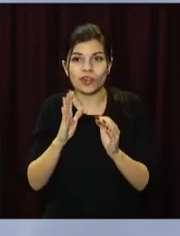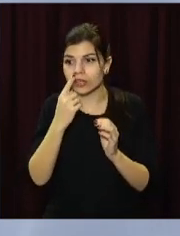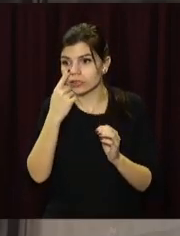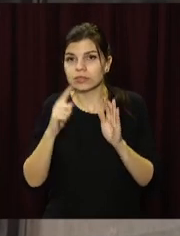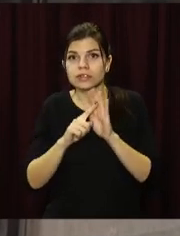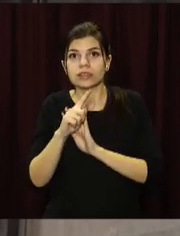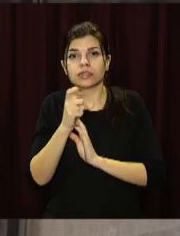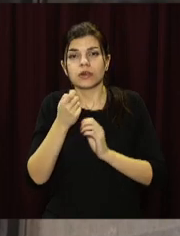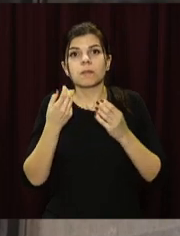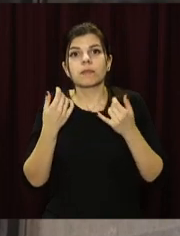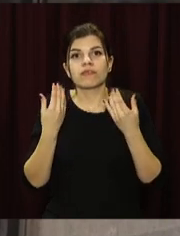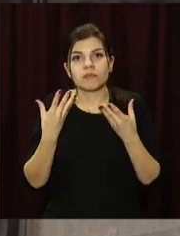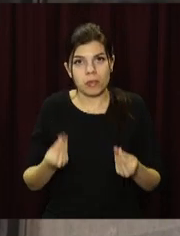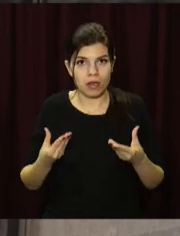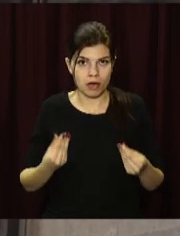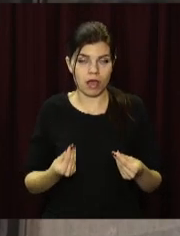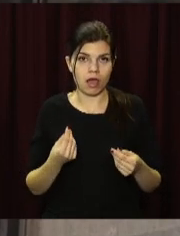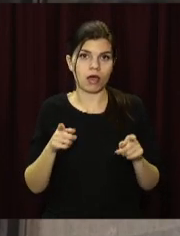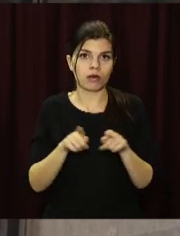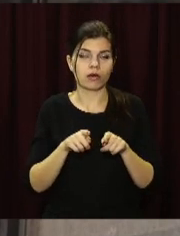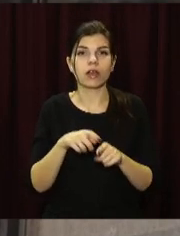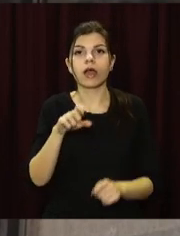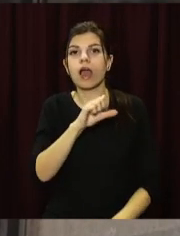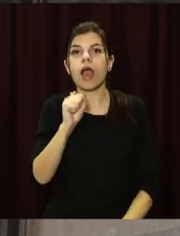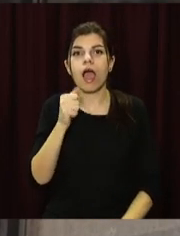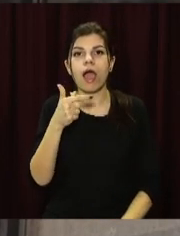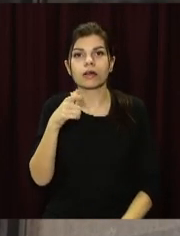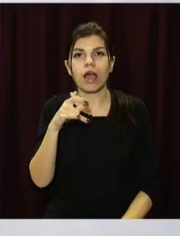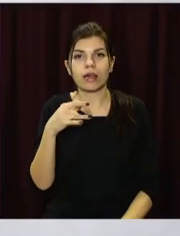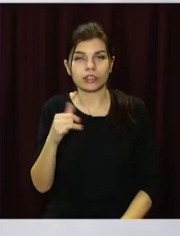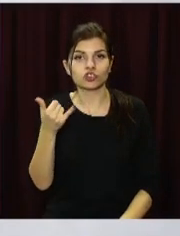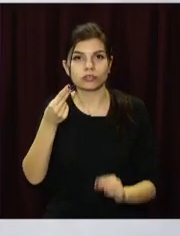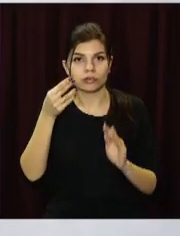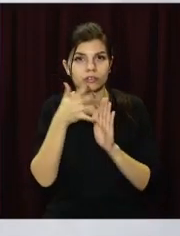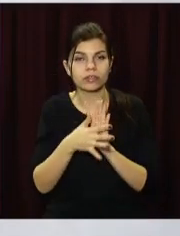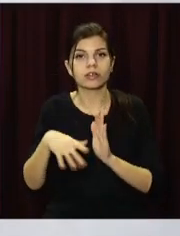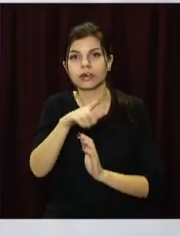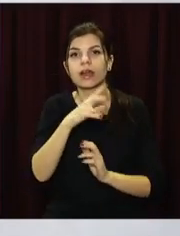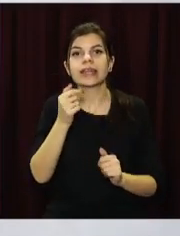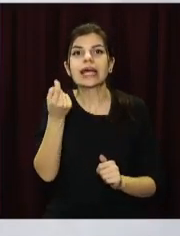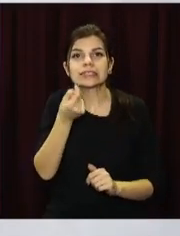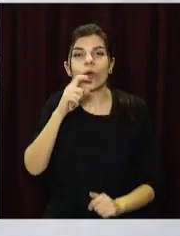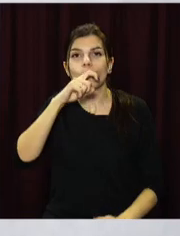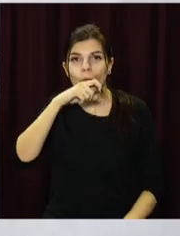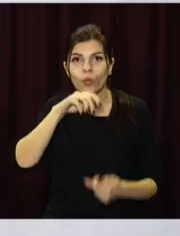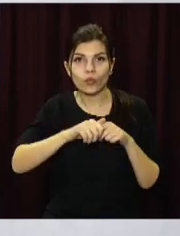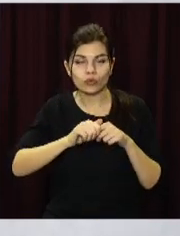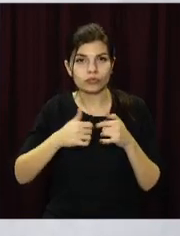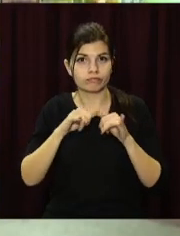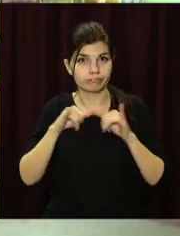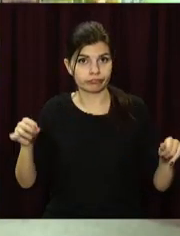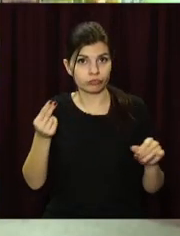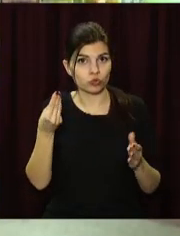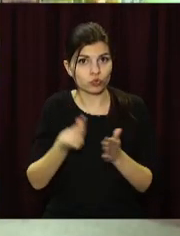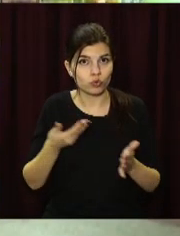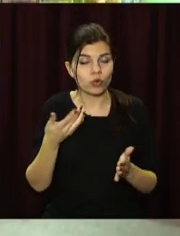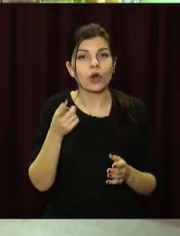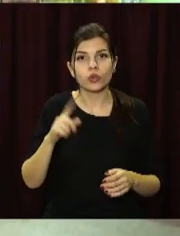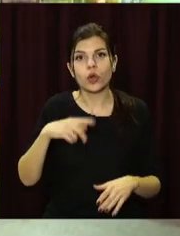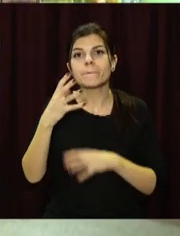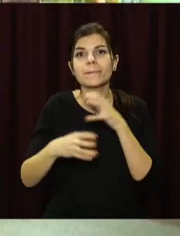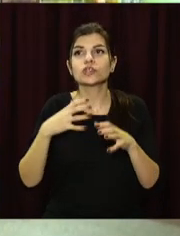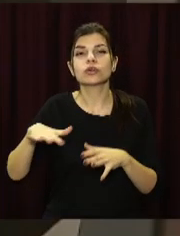почала пожвавлюватися. Зокрема, аграрії інвестують у посіви. Ціни на світових ринках на зерно, кукурудзу зросли. Так само зросла на